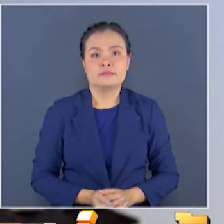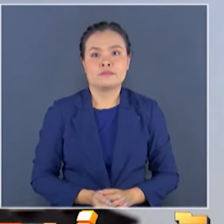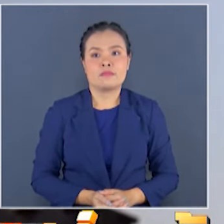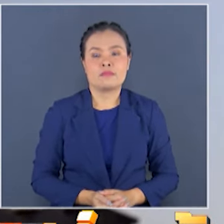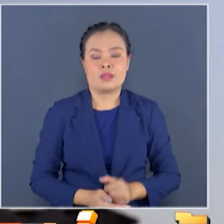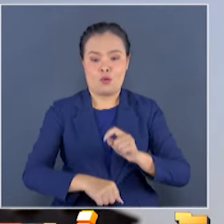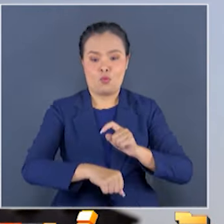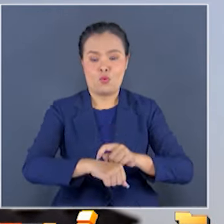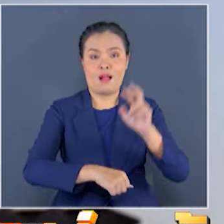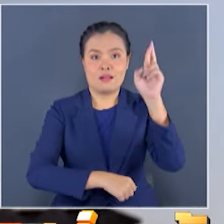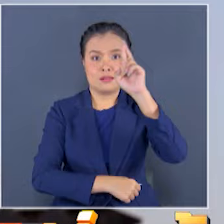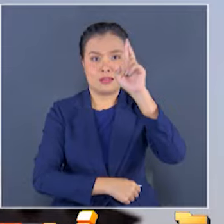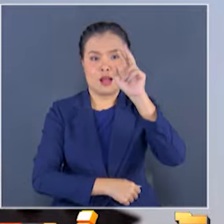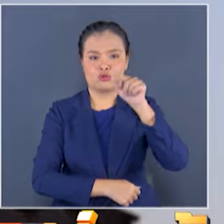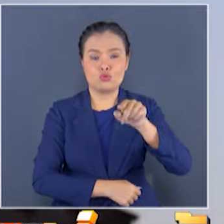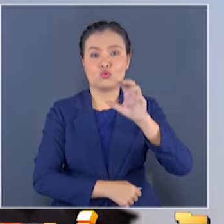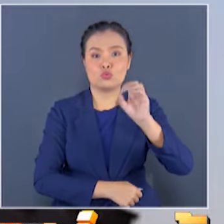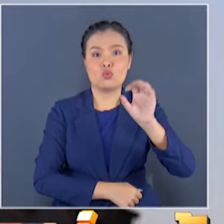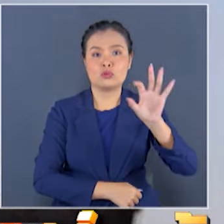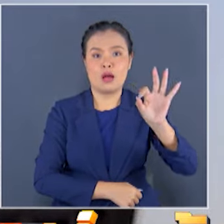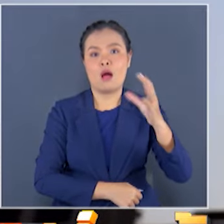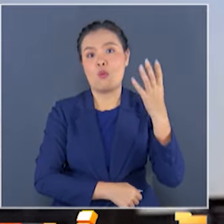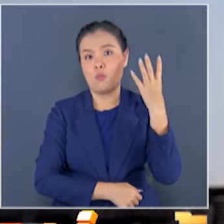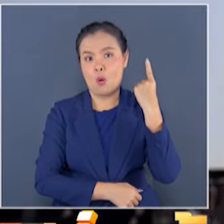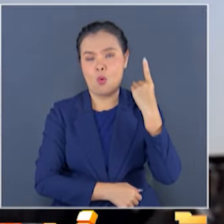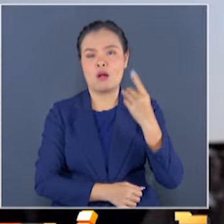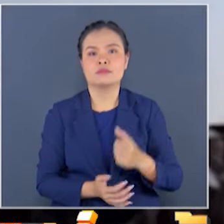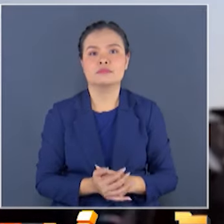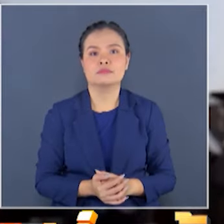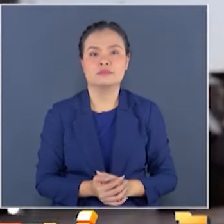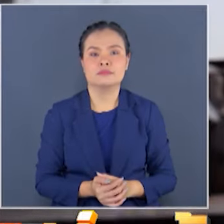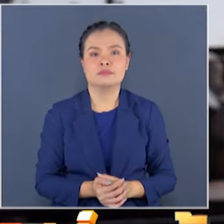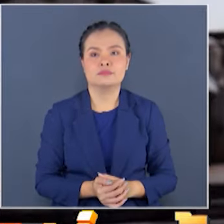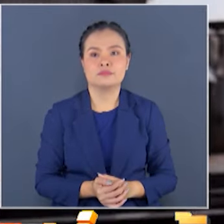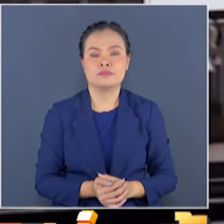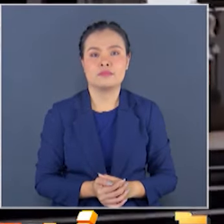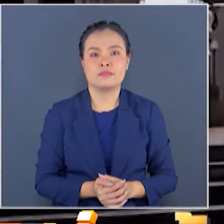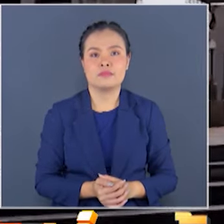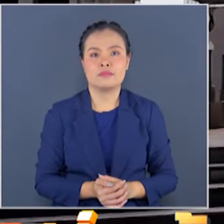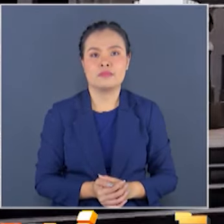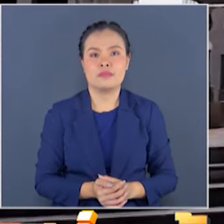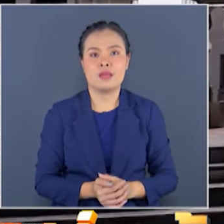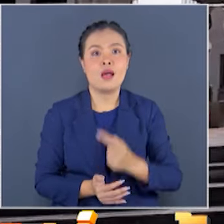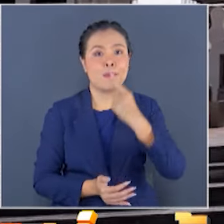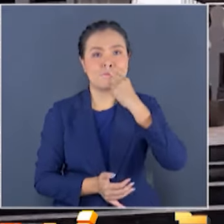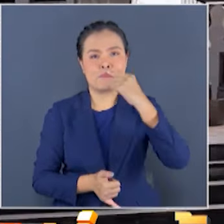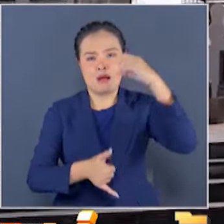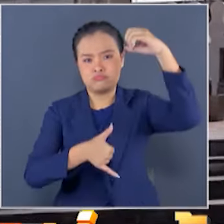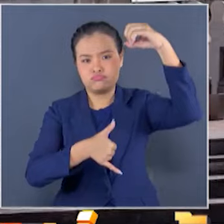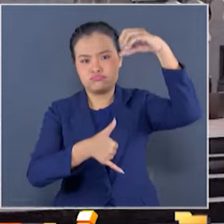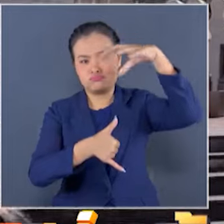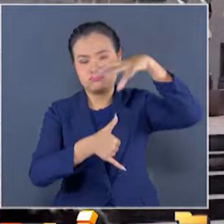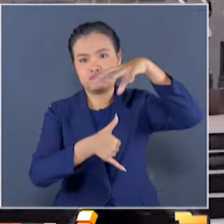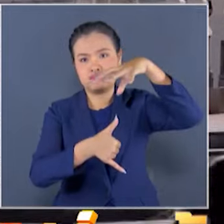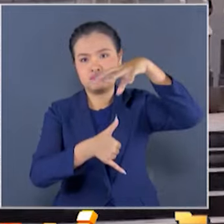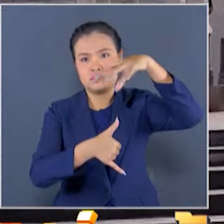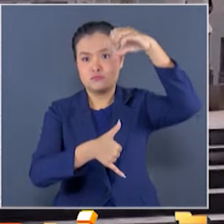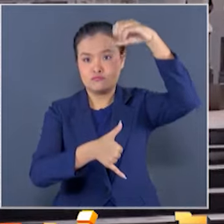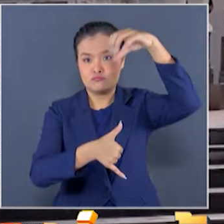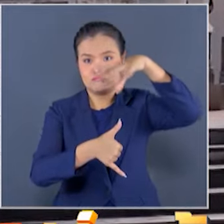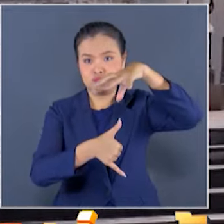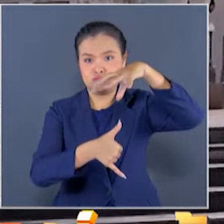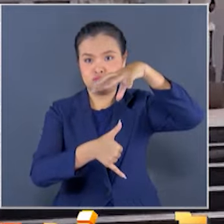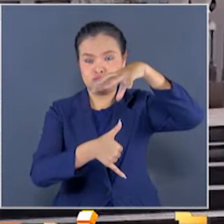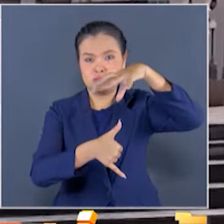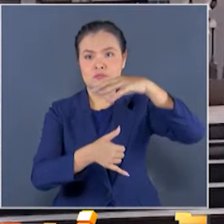เวลาเที่ยง9นาทีนะคะเมื่อวานนี้นะคะก็เรียกได้ว่าเกิดปรากฏการณ์พระอาทิตย์ตั้งฉาก ดูฮะไป